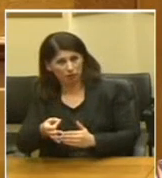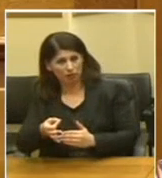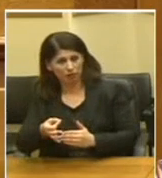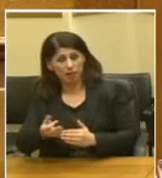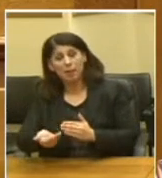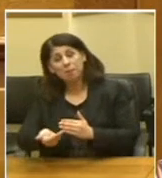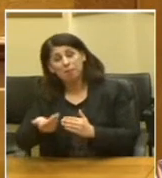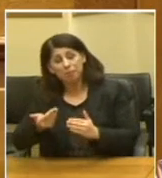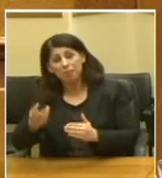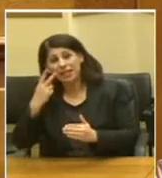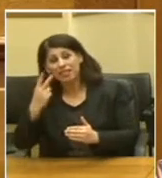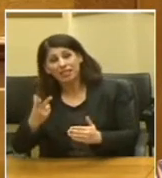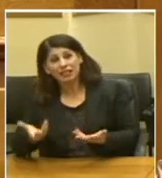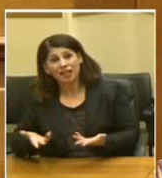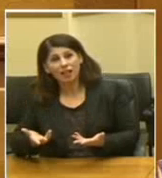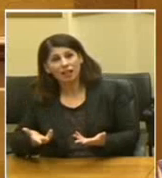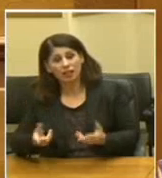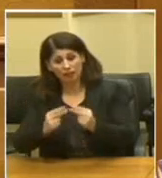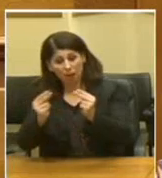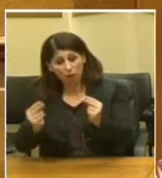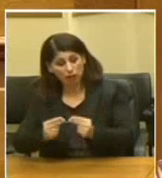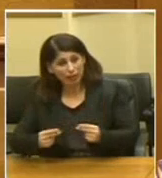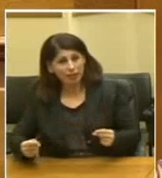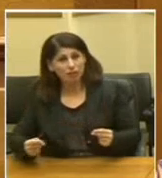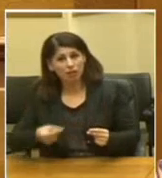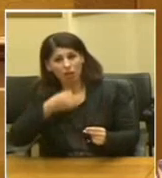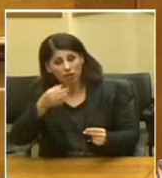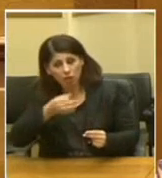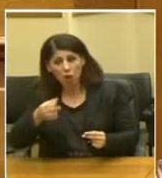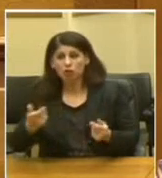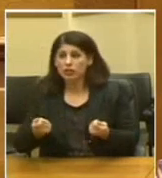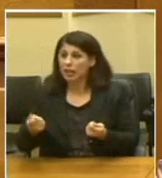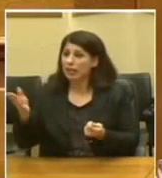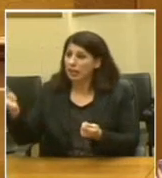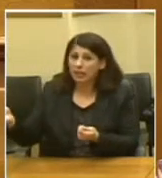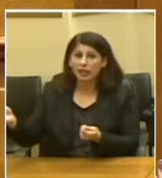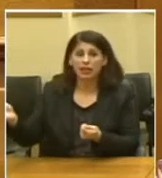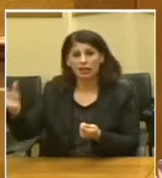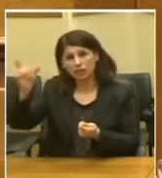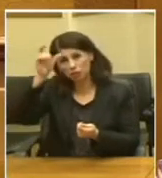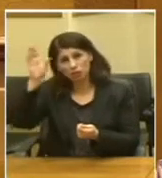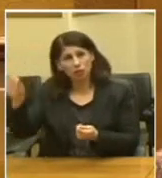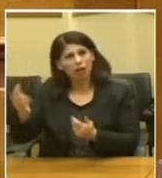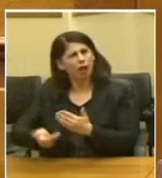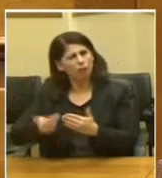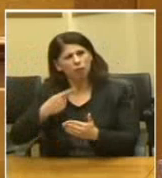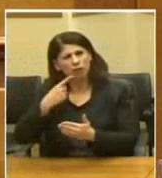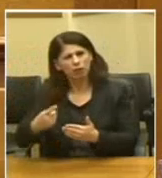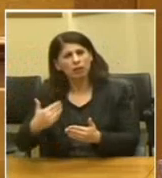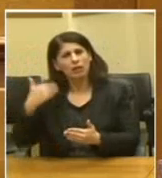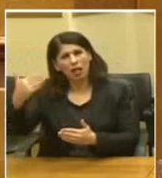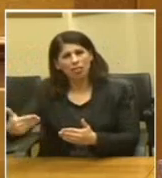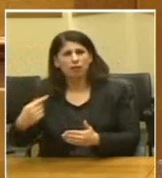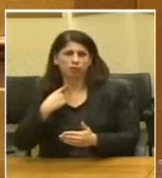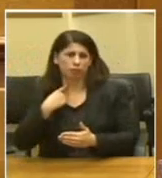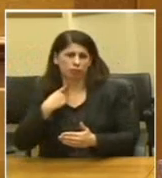Πριν καν δείτε τα αποτελέσματα, τις δηλώσεις, το τι έγινε εκεί, σπεύσατε να το προκαταλάβετε, να βγάλετε